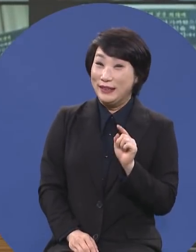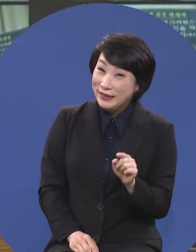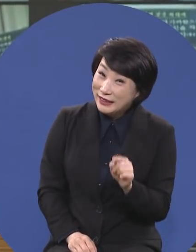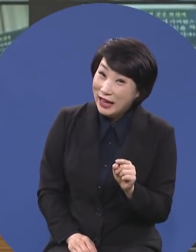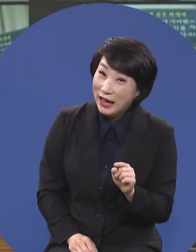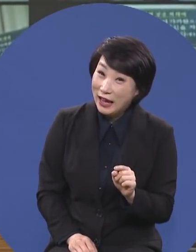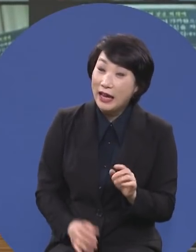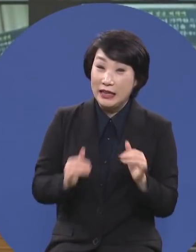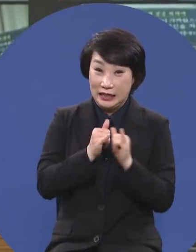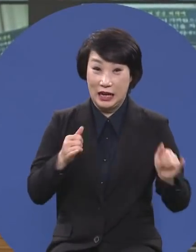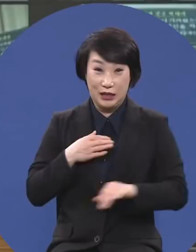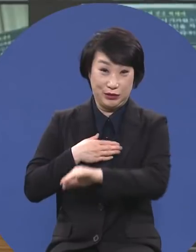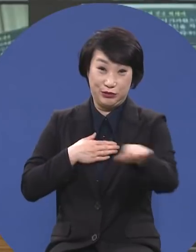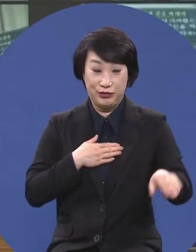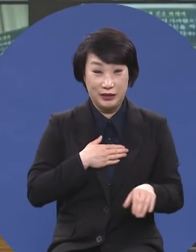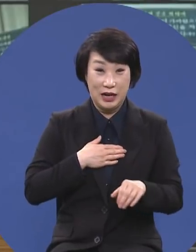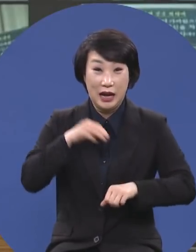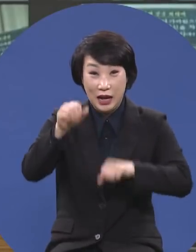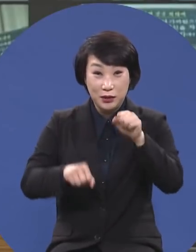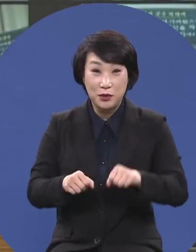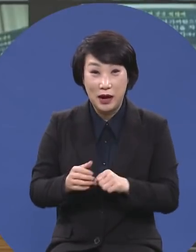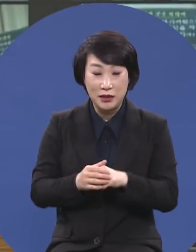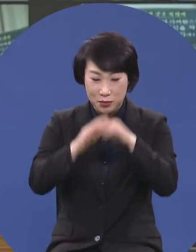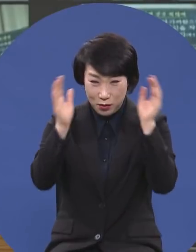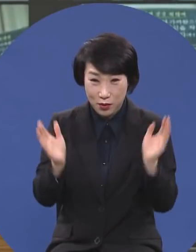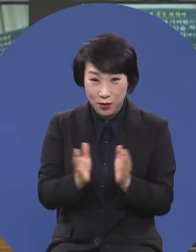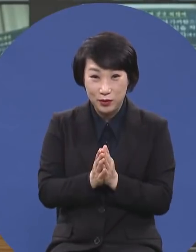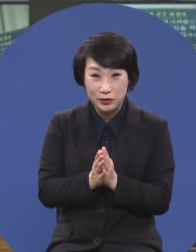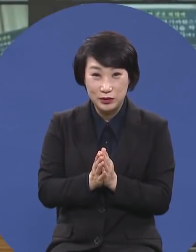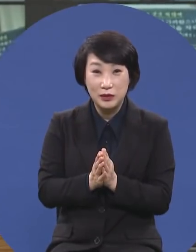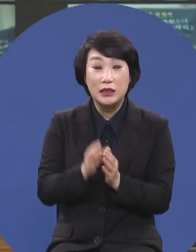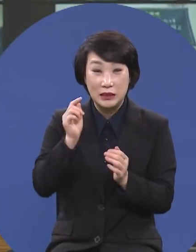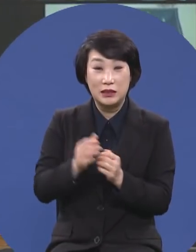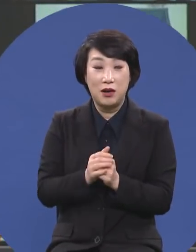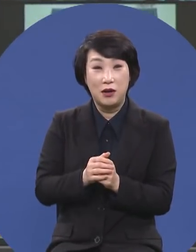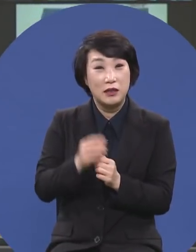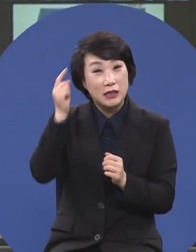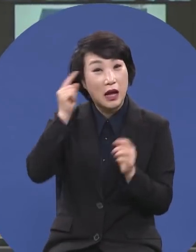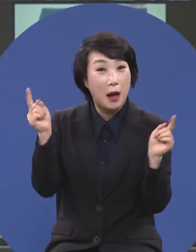이게 인간이 움직이는 전체의 사이클인데